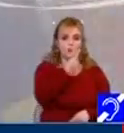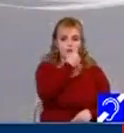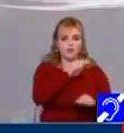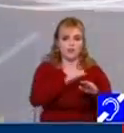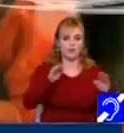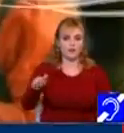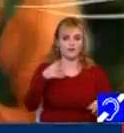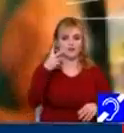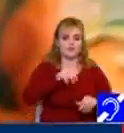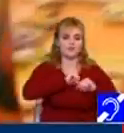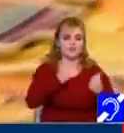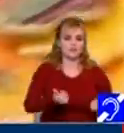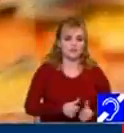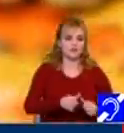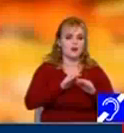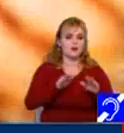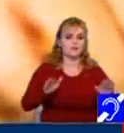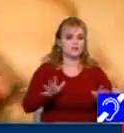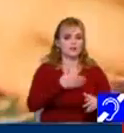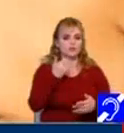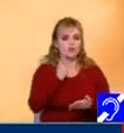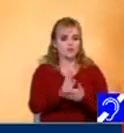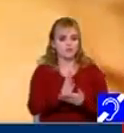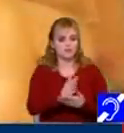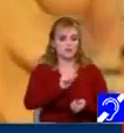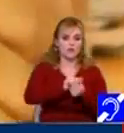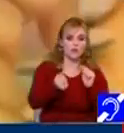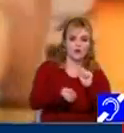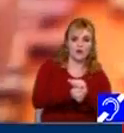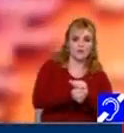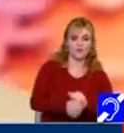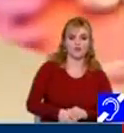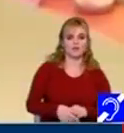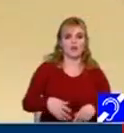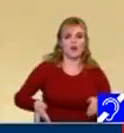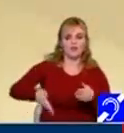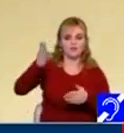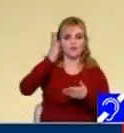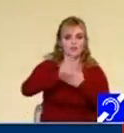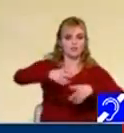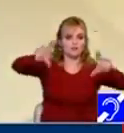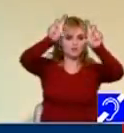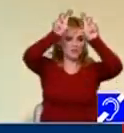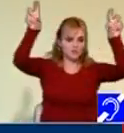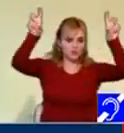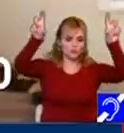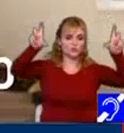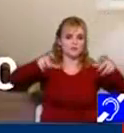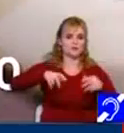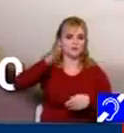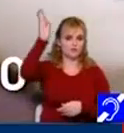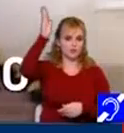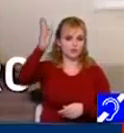de viață. Grădinița nu este doar cărămidă și beton. Este un spațiu al educației pentru viitorul Republicii